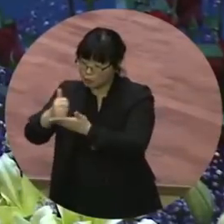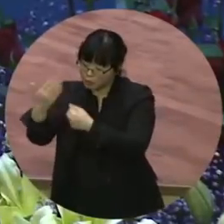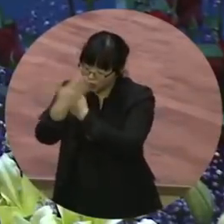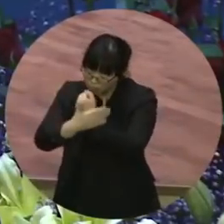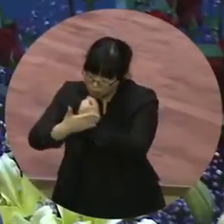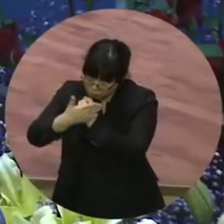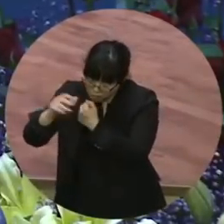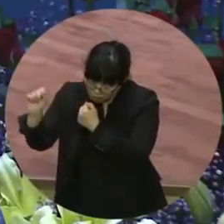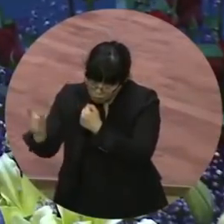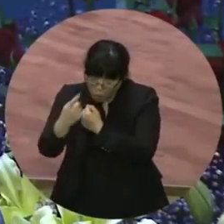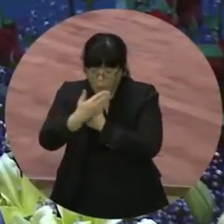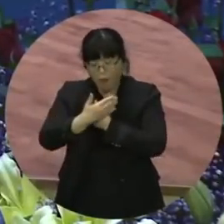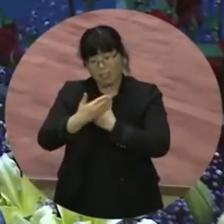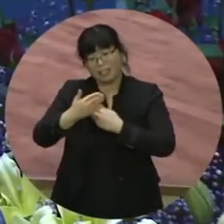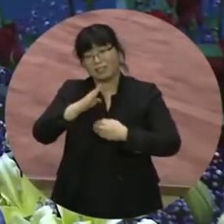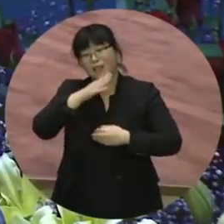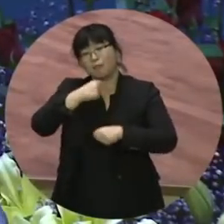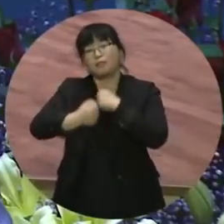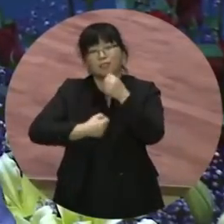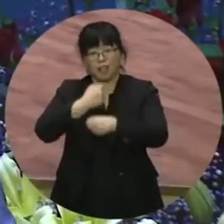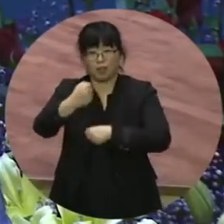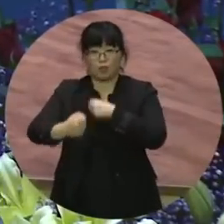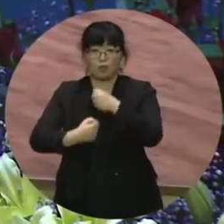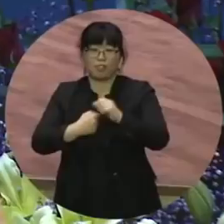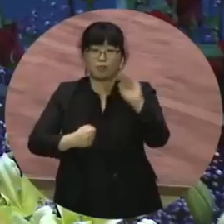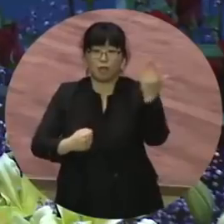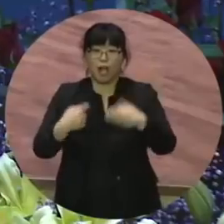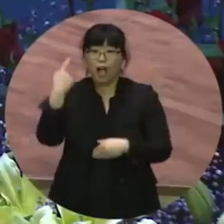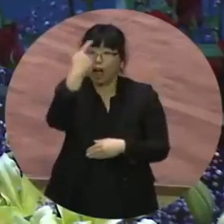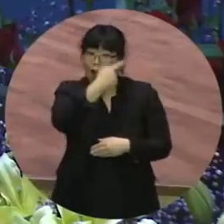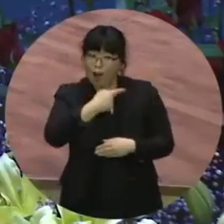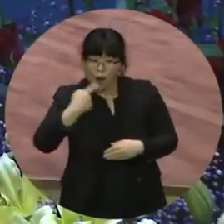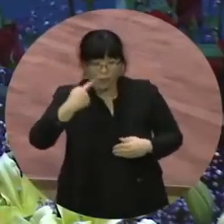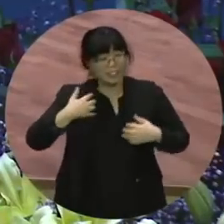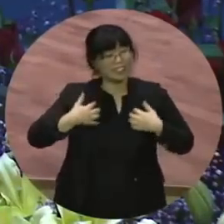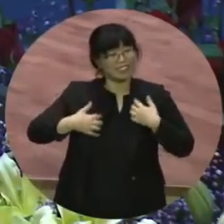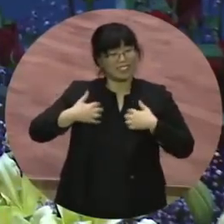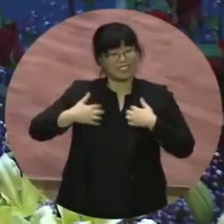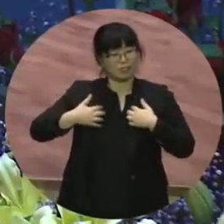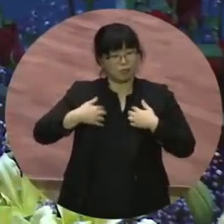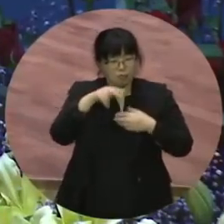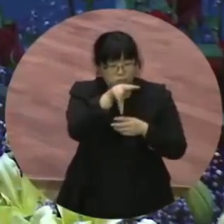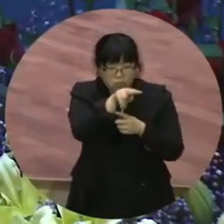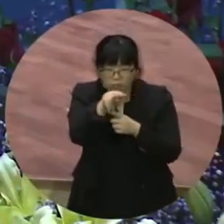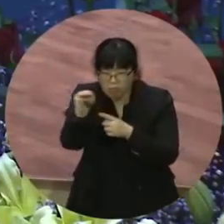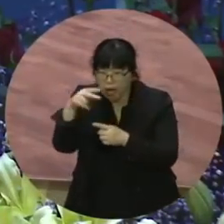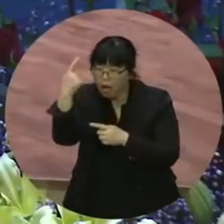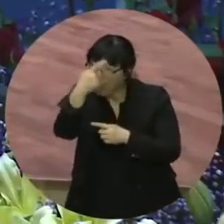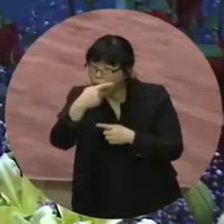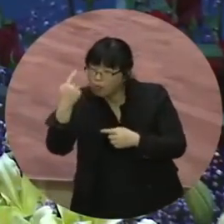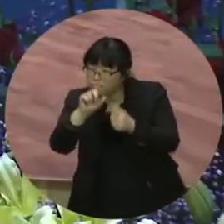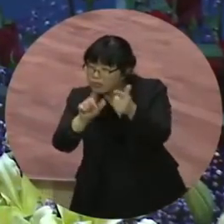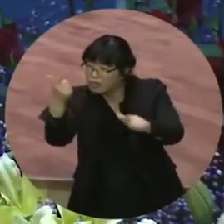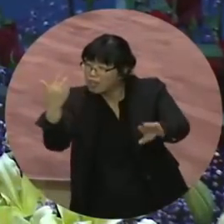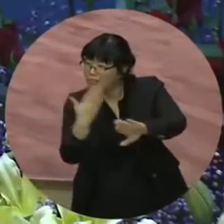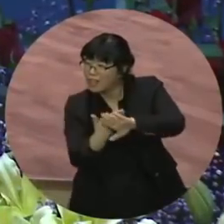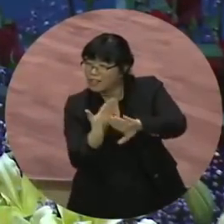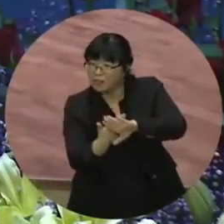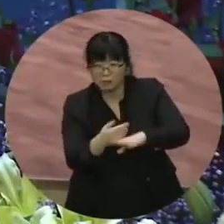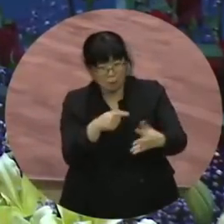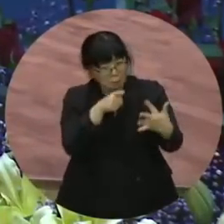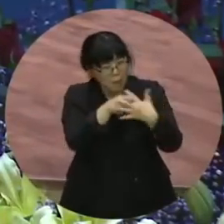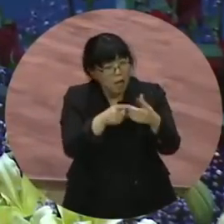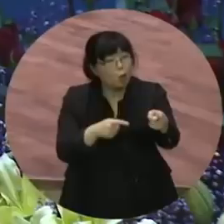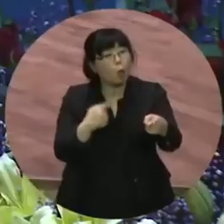자유하시기 바랍니다. 자유해야 돼요. 얼굴이 자유 있는 사람은요, 얼굴이 달라요, 얼굴이. 아, 저분 참